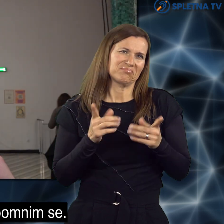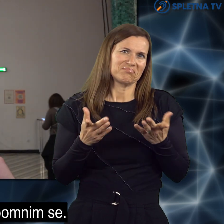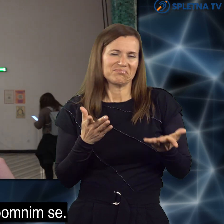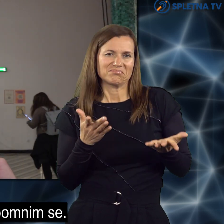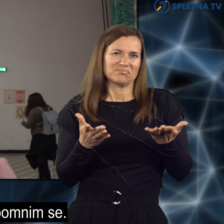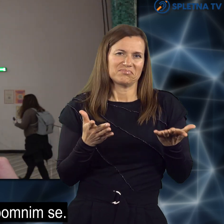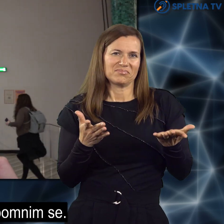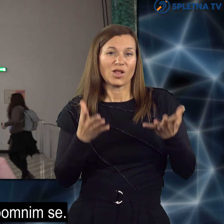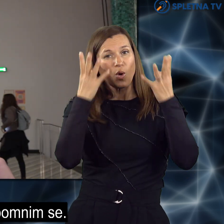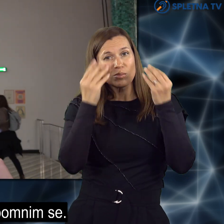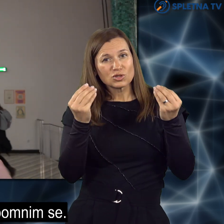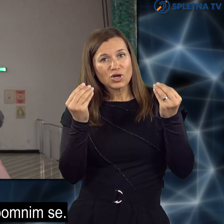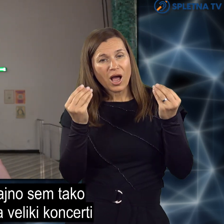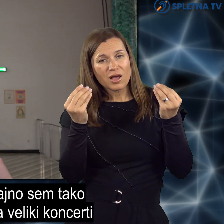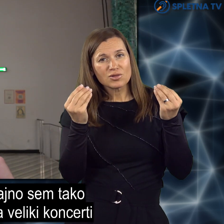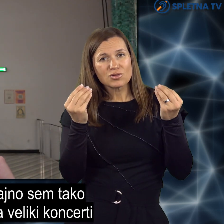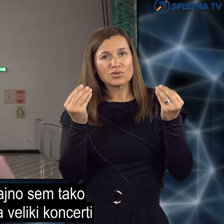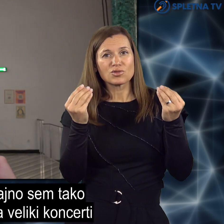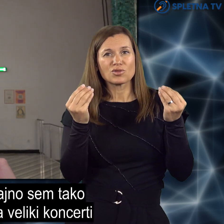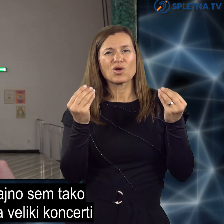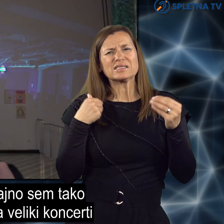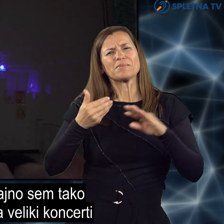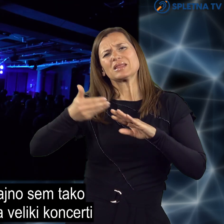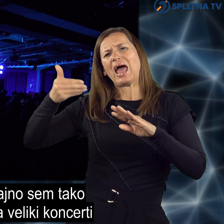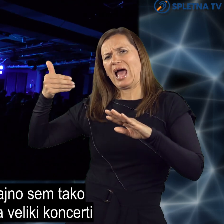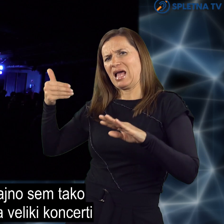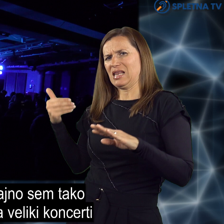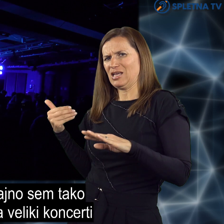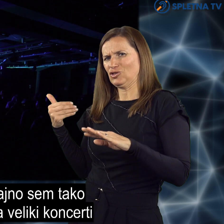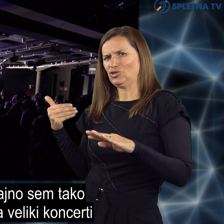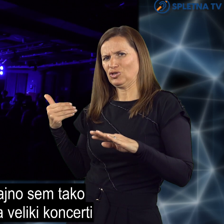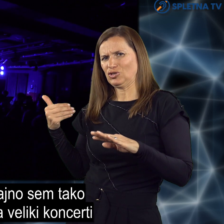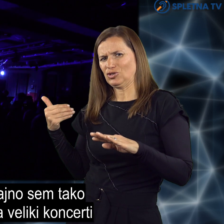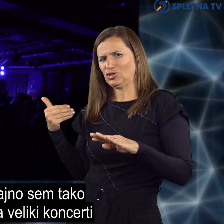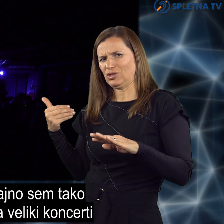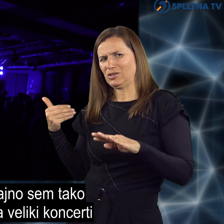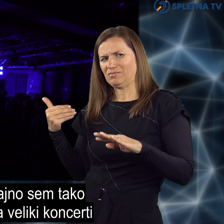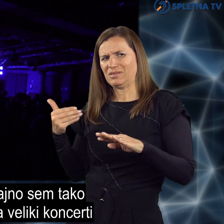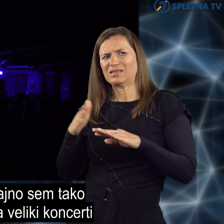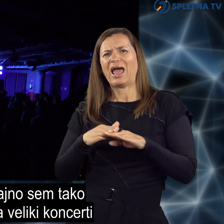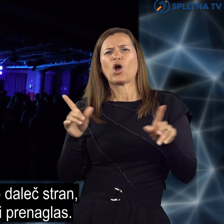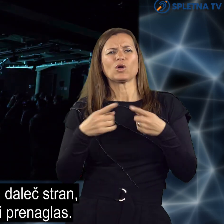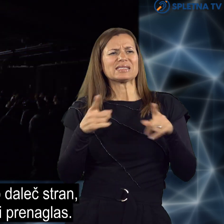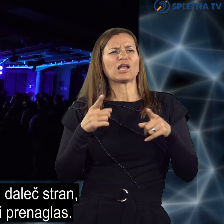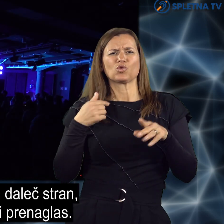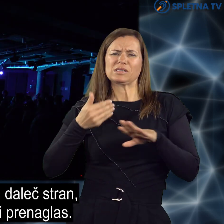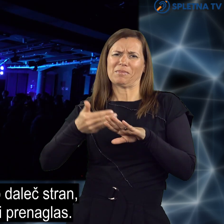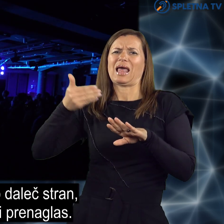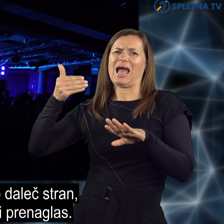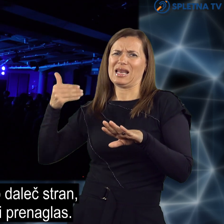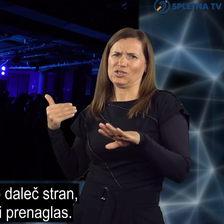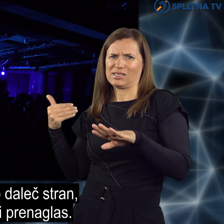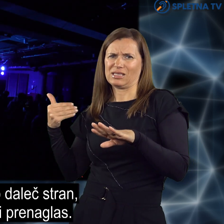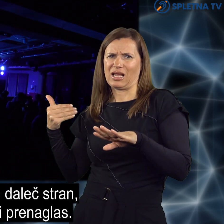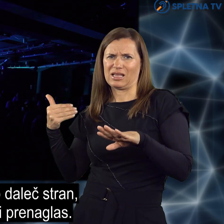Ne, mislim, običajno sem toliko daleč stran, da mi ta veliki koncerti si toliko daleč stran,